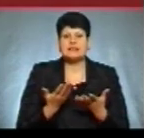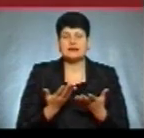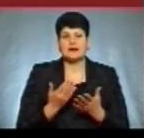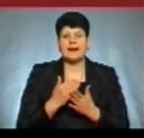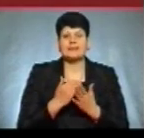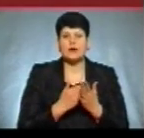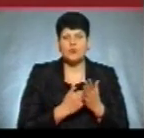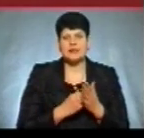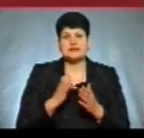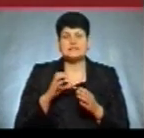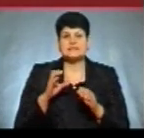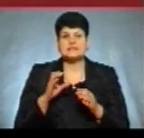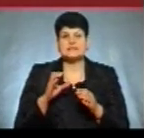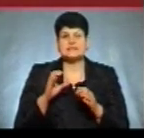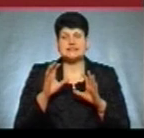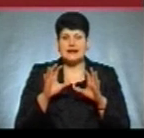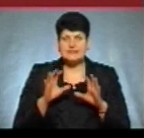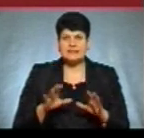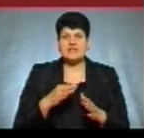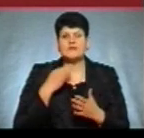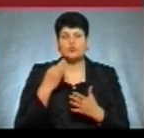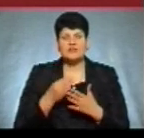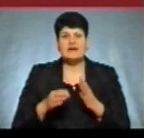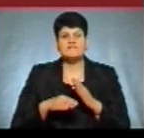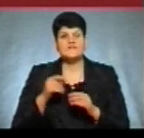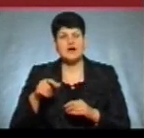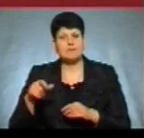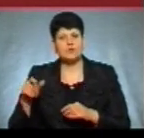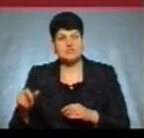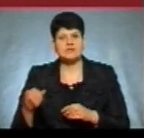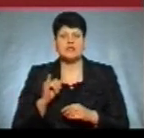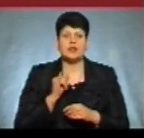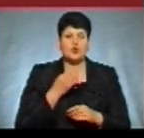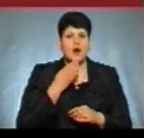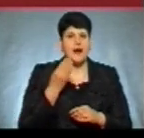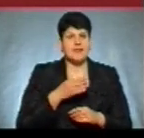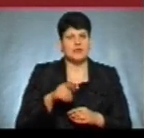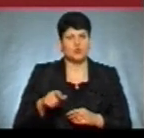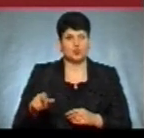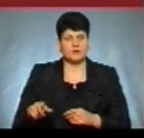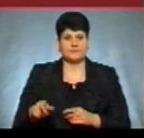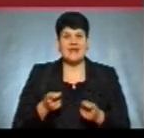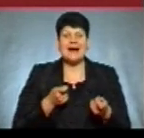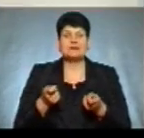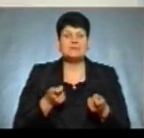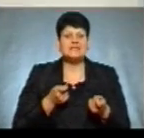статей і яка відповідальність і виборців, і тих, хто агітує?